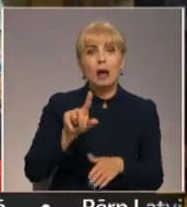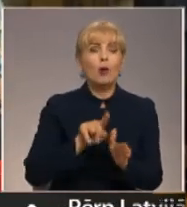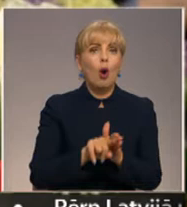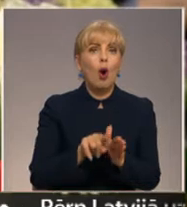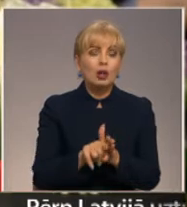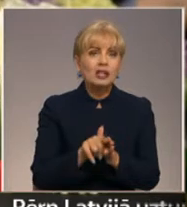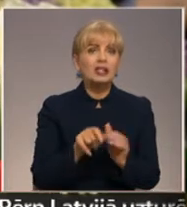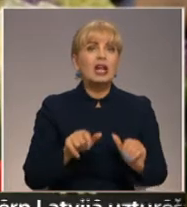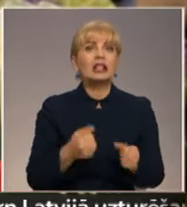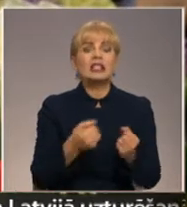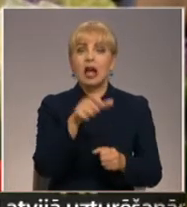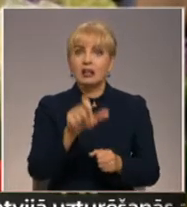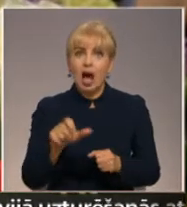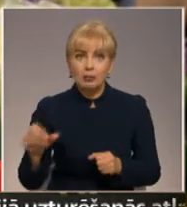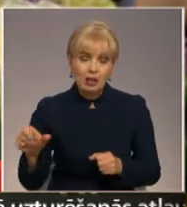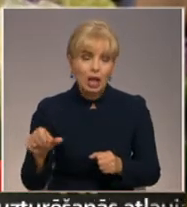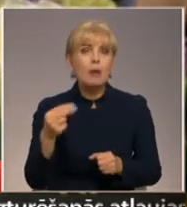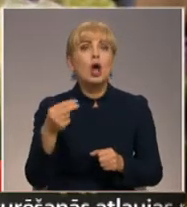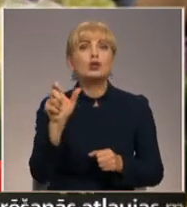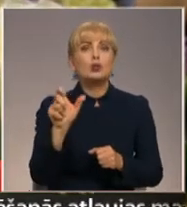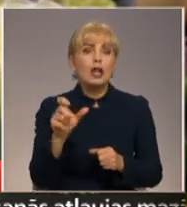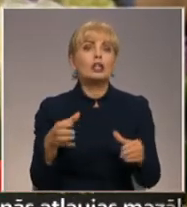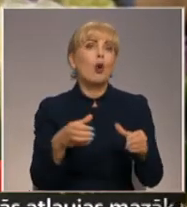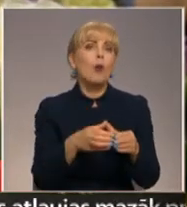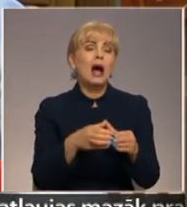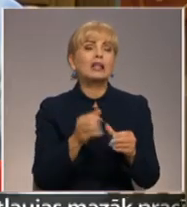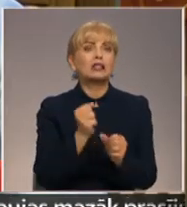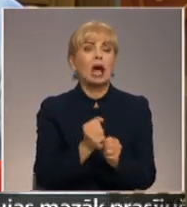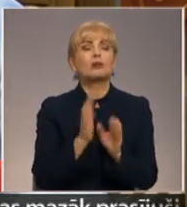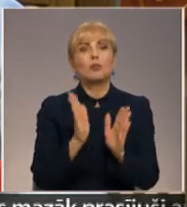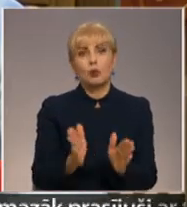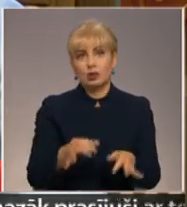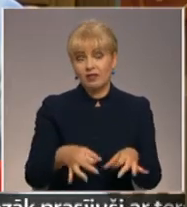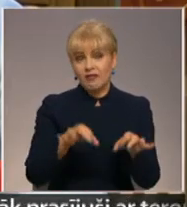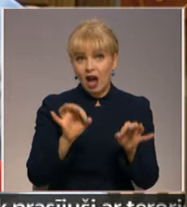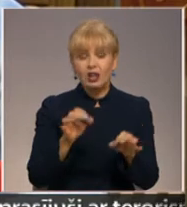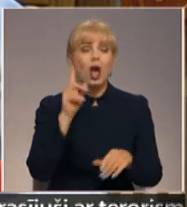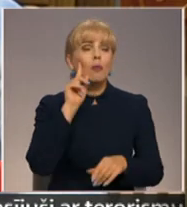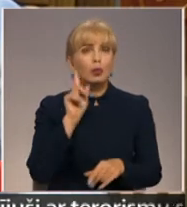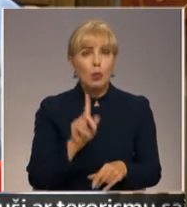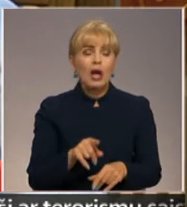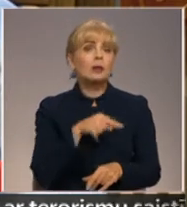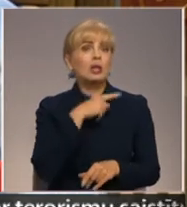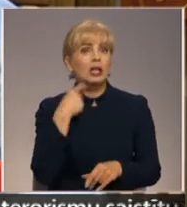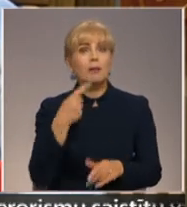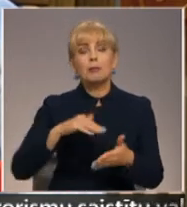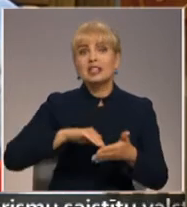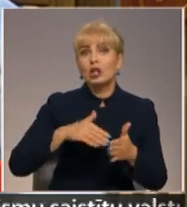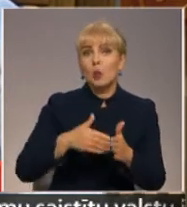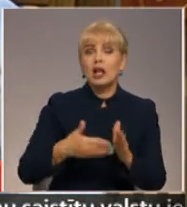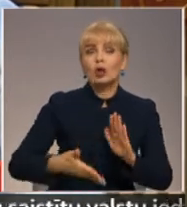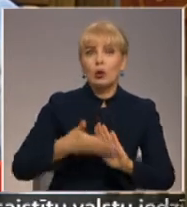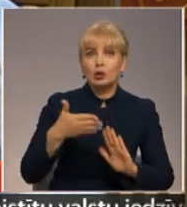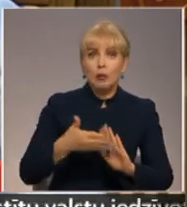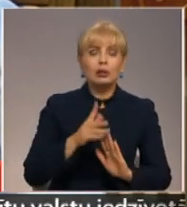darbiniekiem. Znotiņa atzīst, ka komandas jautājums būs svarīgs. Nenoliedzami, ka šobrīd, ja mēs gribam situāciju uzlabot, mums